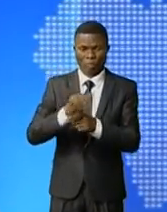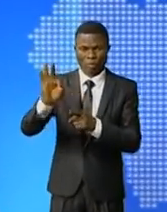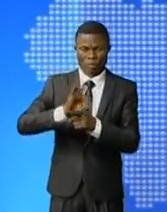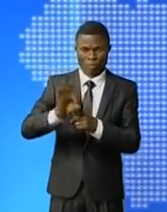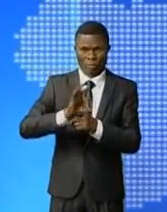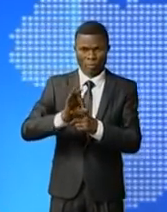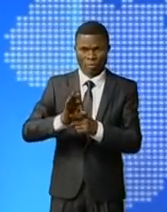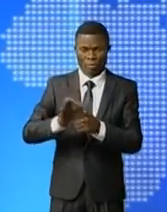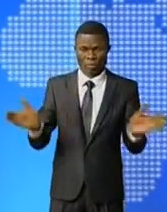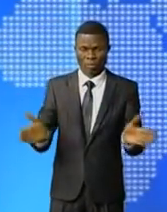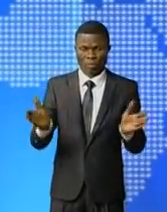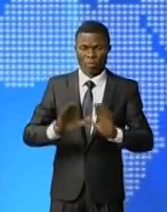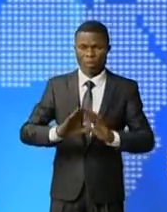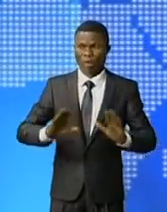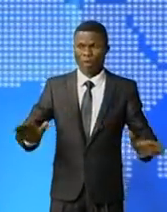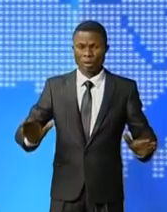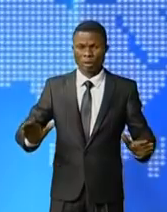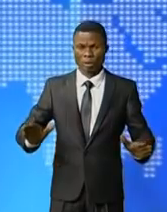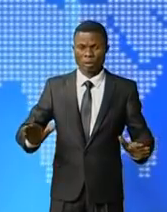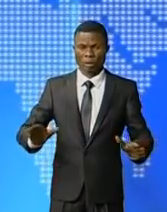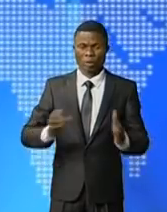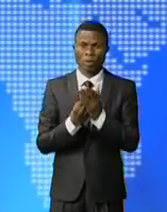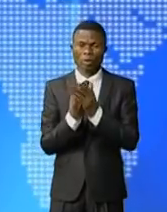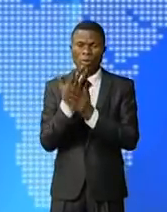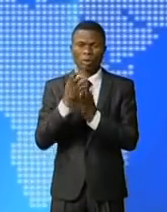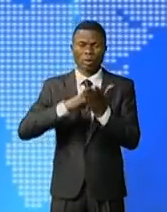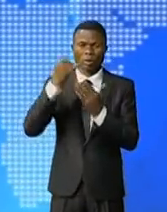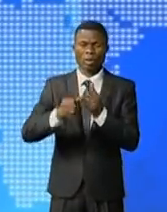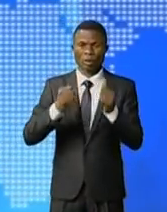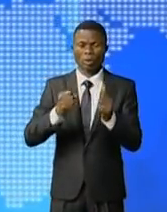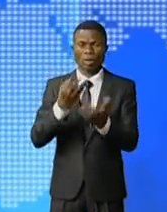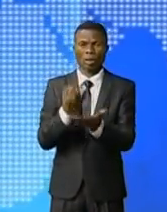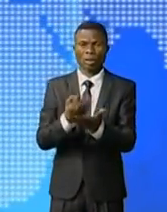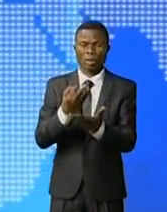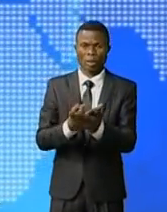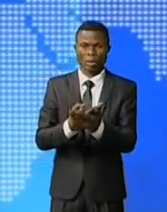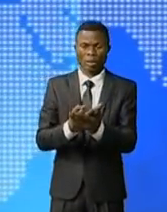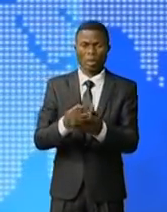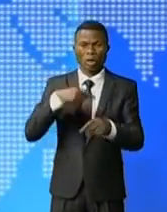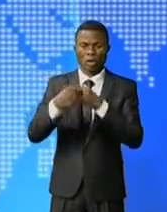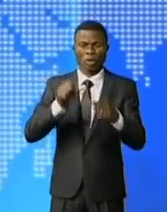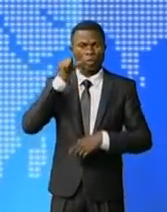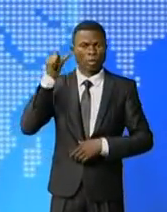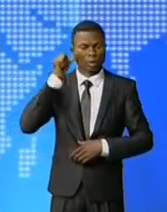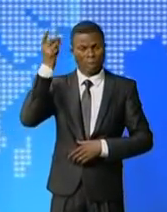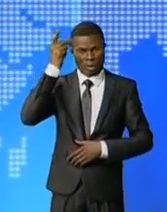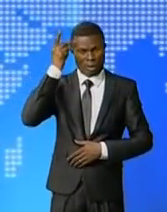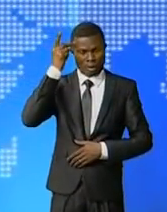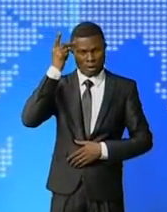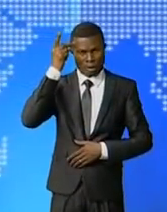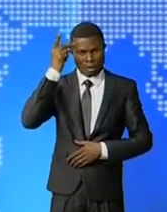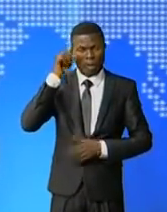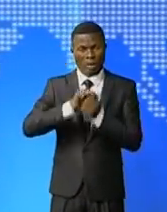Les travaux de formation et de renforcement des capacités en gestion de projets durables et de financement a été ouvert hier à Kinshasa. Une